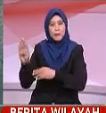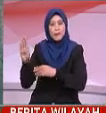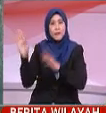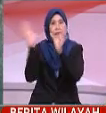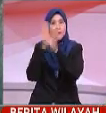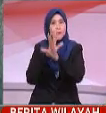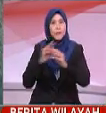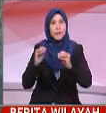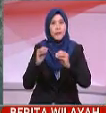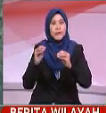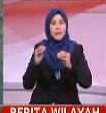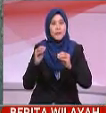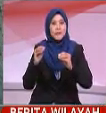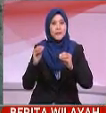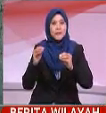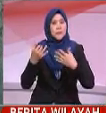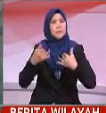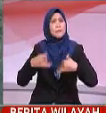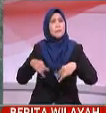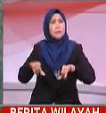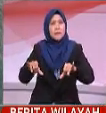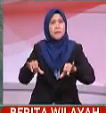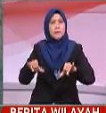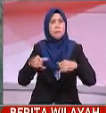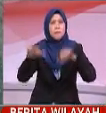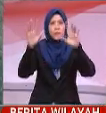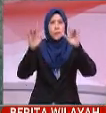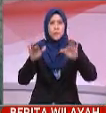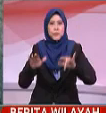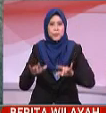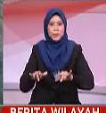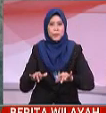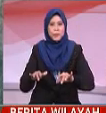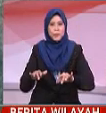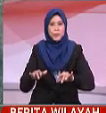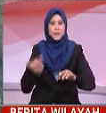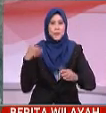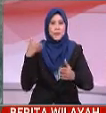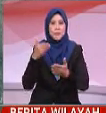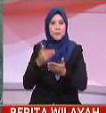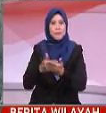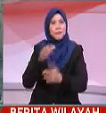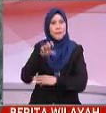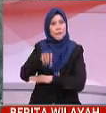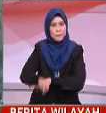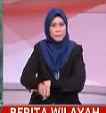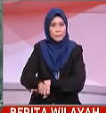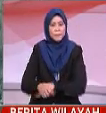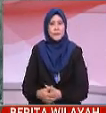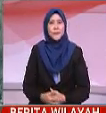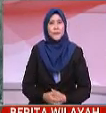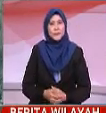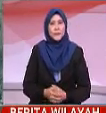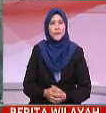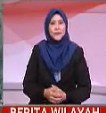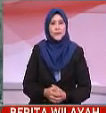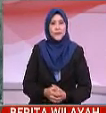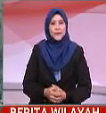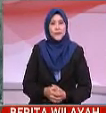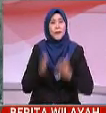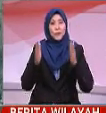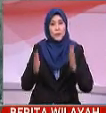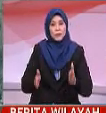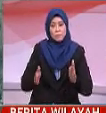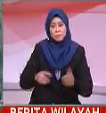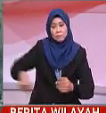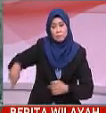Sarawak yang juga dijangkakan masih lagi boleh berterusan sehingga ke lewat malam nanti. Oleh itu, orang ramai di kawasan